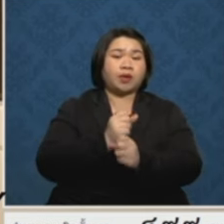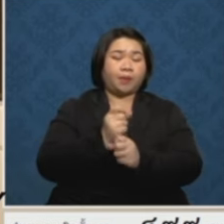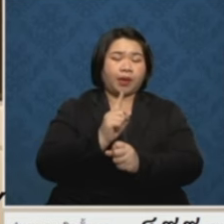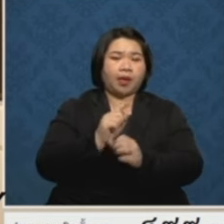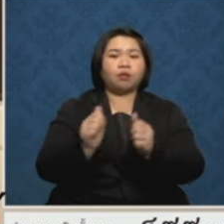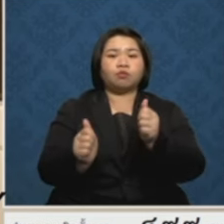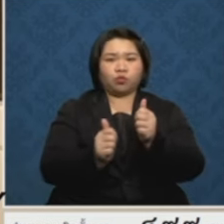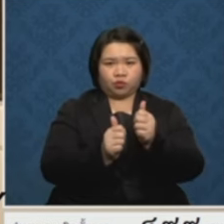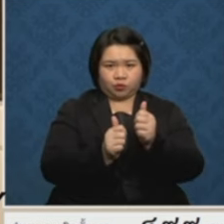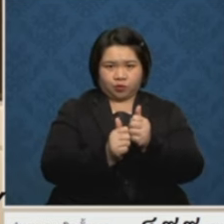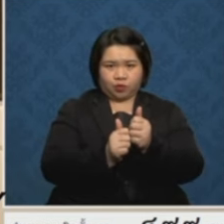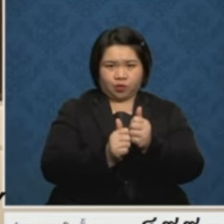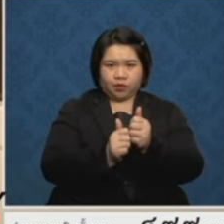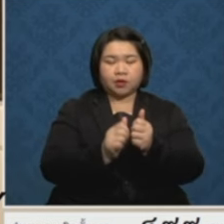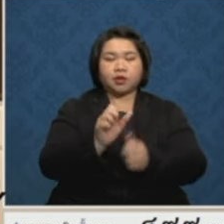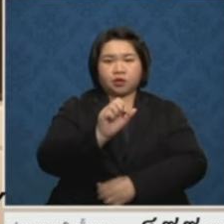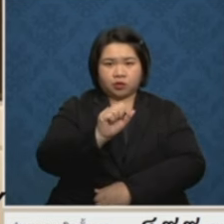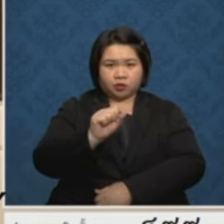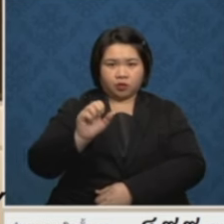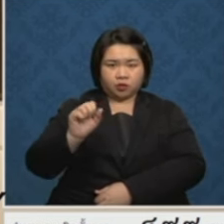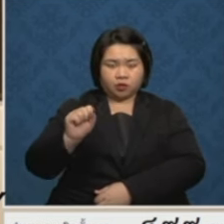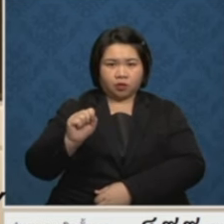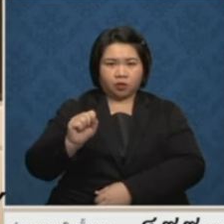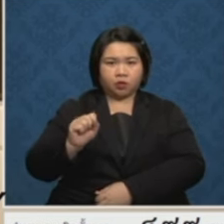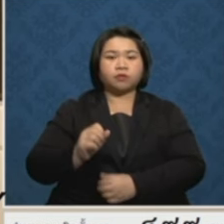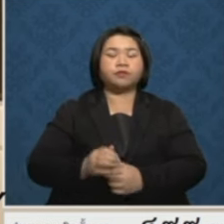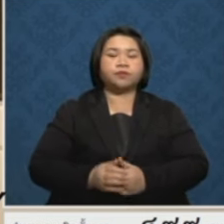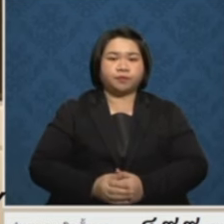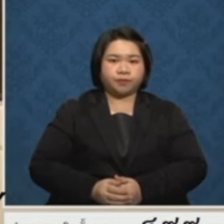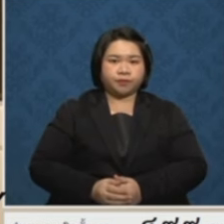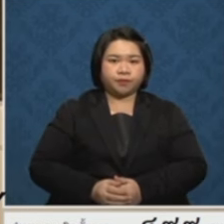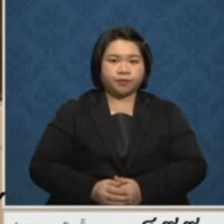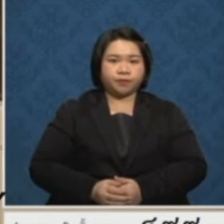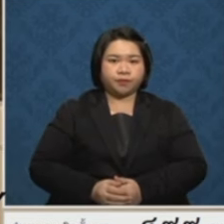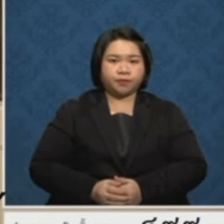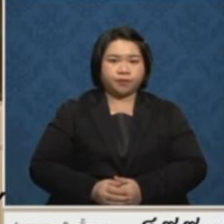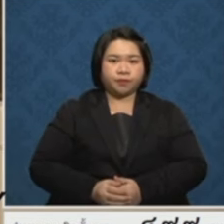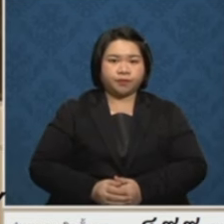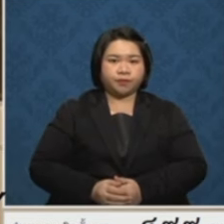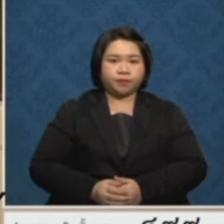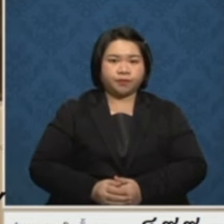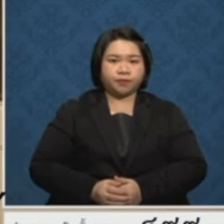มาชิกสภาผู้แทนราษฎรนะครับของท่านคอซีมามุนะครับสมาชิก